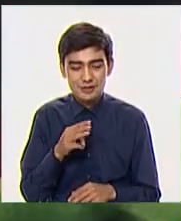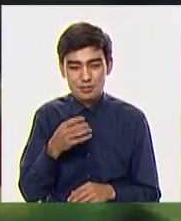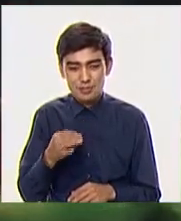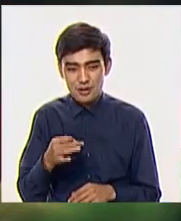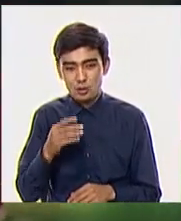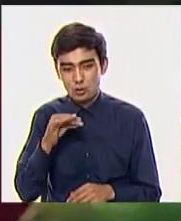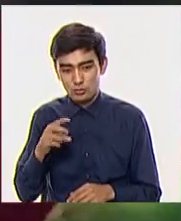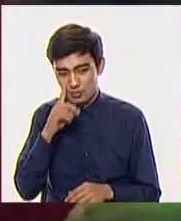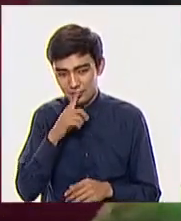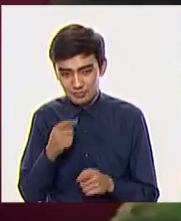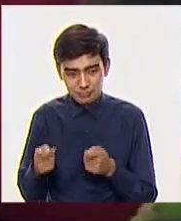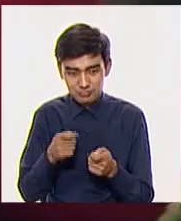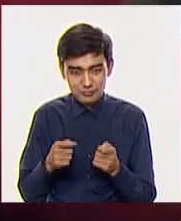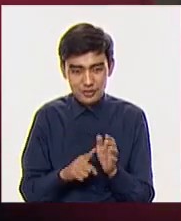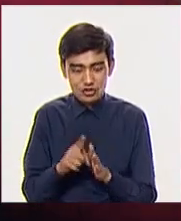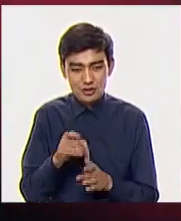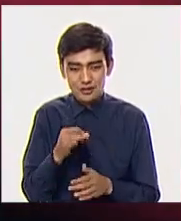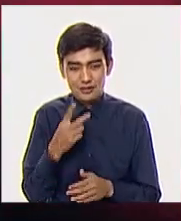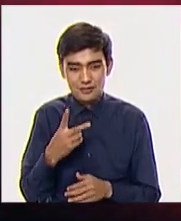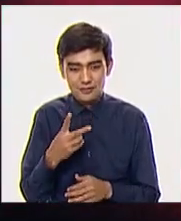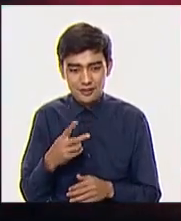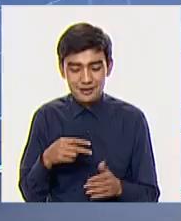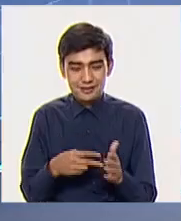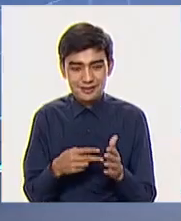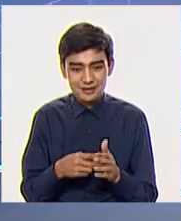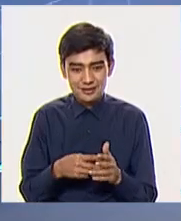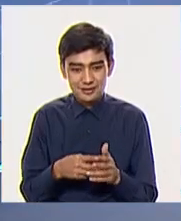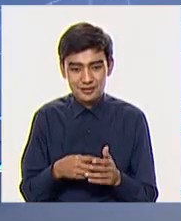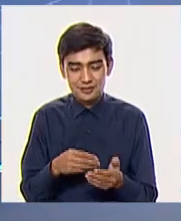маусым мен шілде аралығында жеткізіле бастайды. Сол екі ортада ғана баға жыл сайын негізі қымбаттайды.